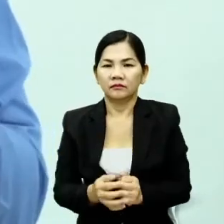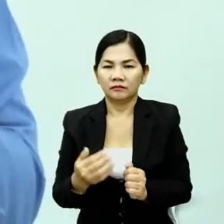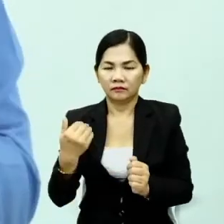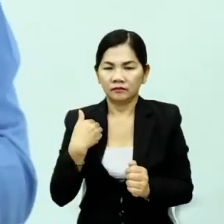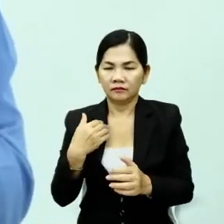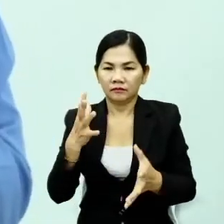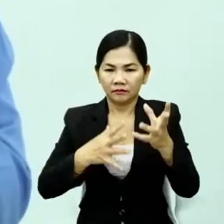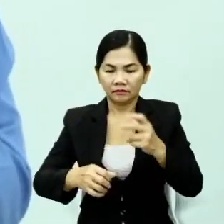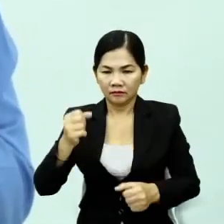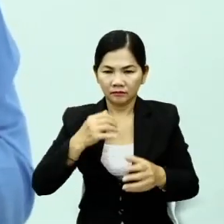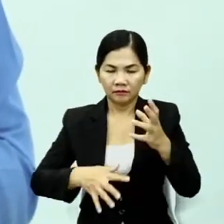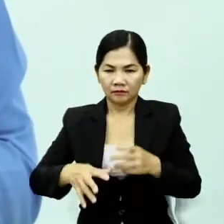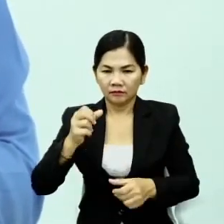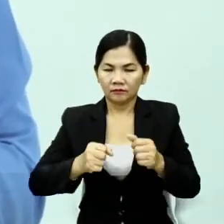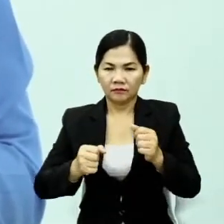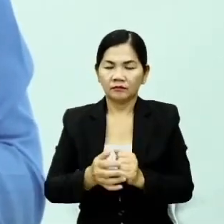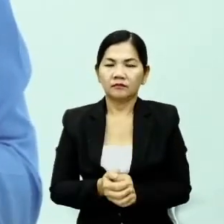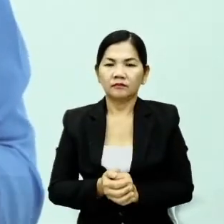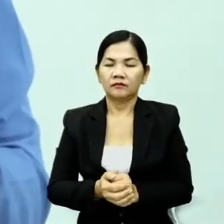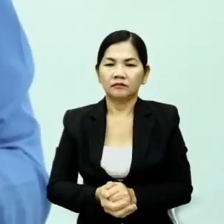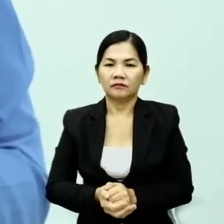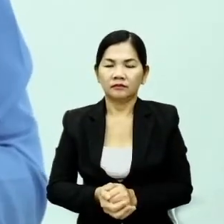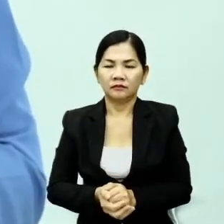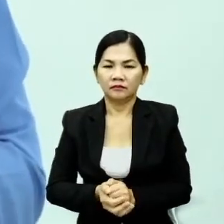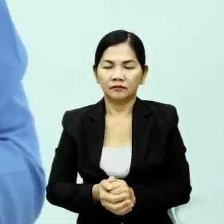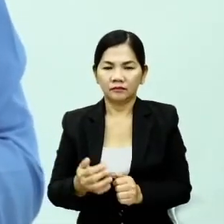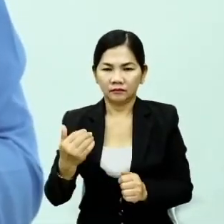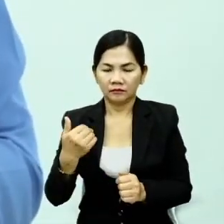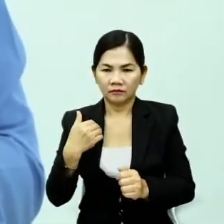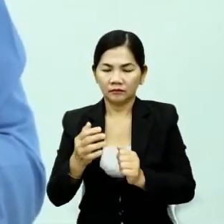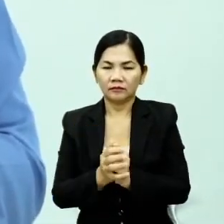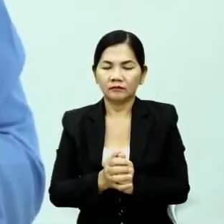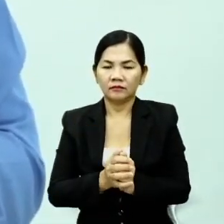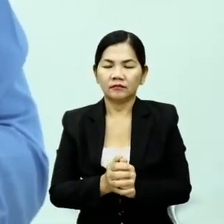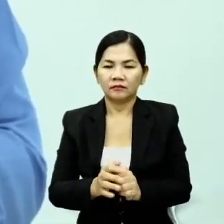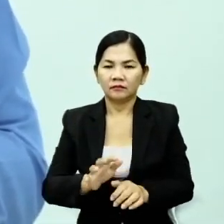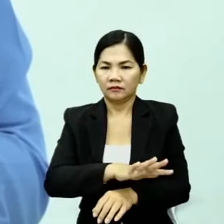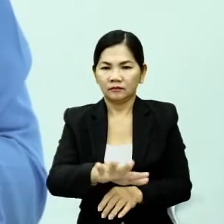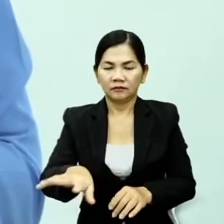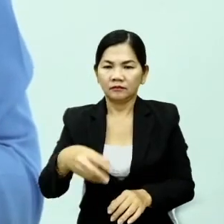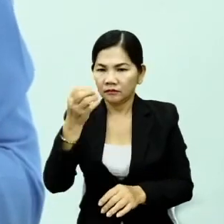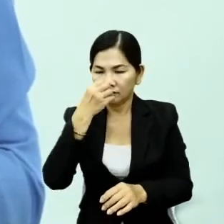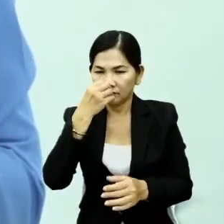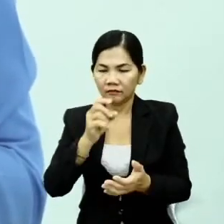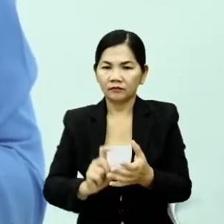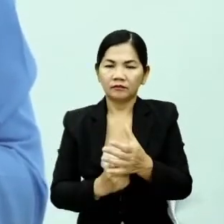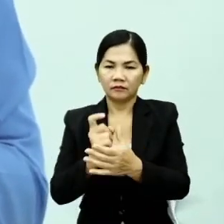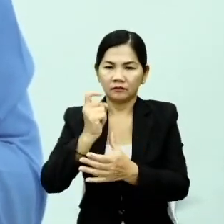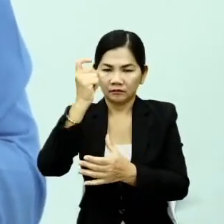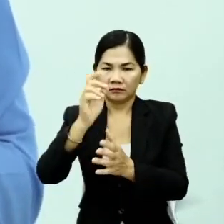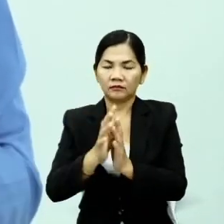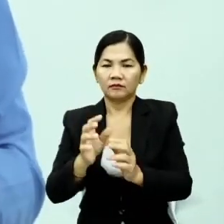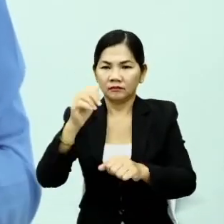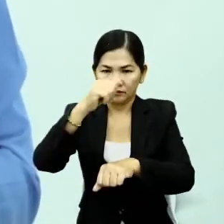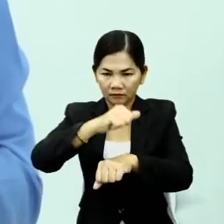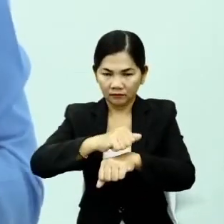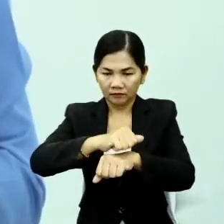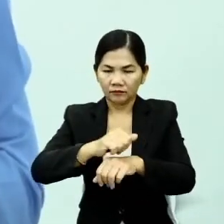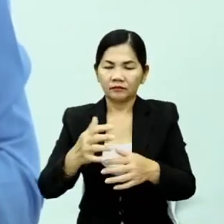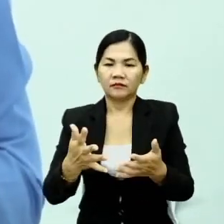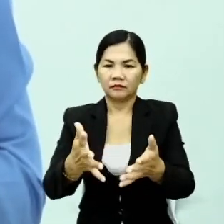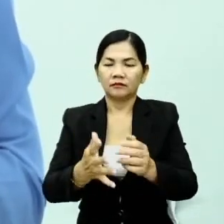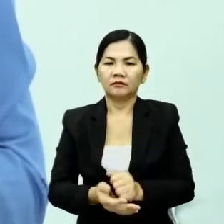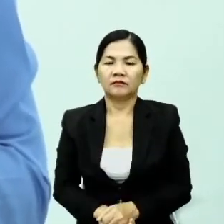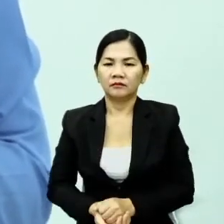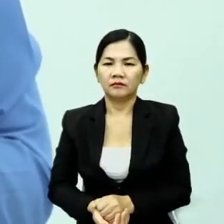đo tật đo là con nè cha đo tật đo cha chẳng tật đo cứ kê sầm rập bò được phố chùm núi cá lụt lót cha chẳng cha đo là vậy chị ta